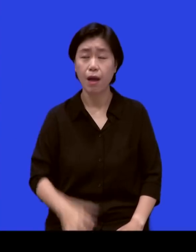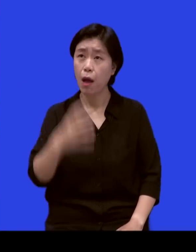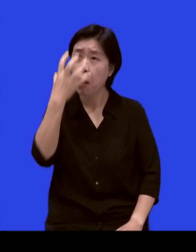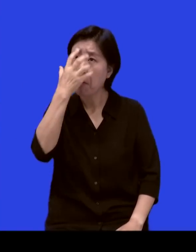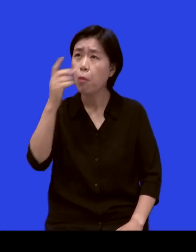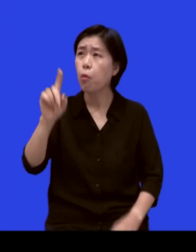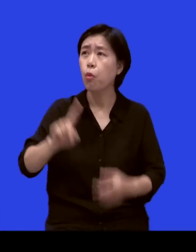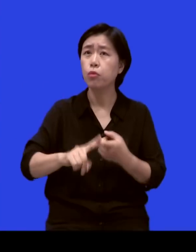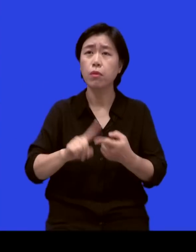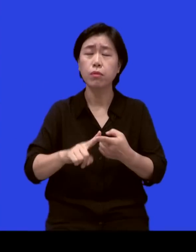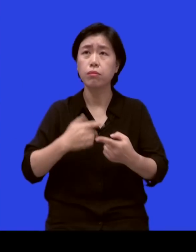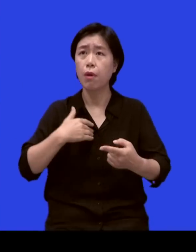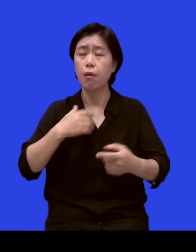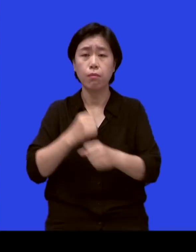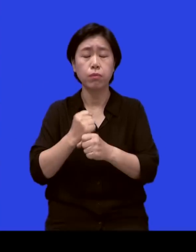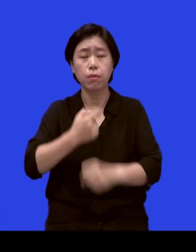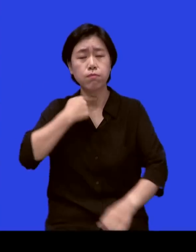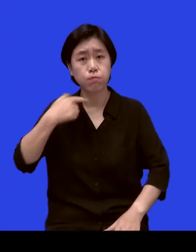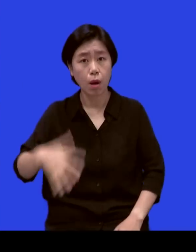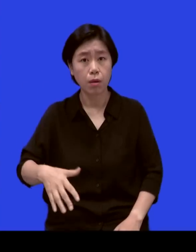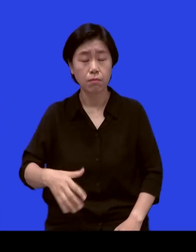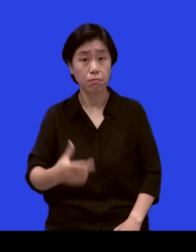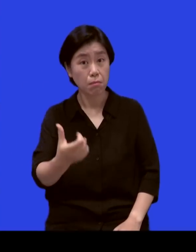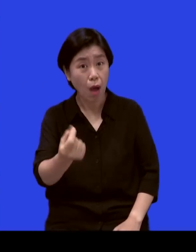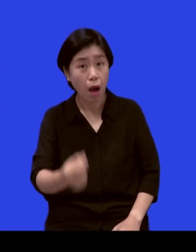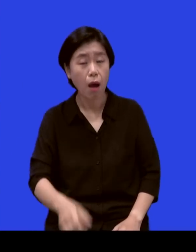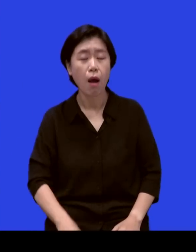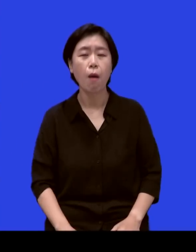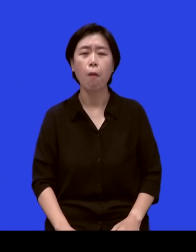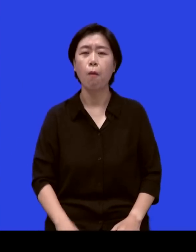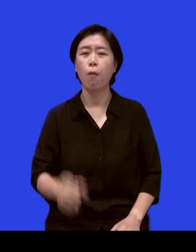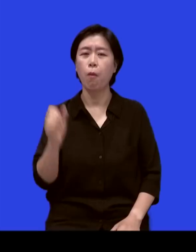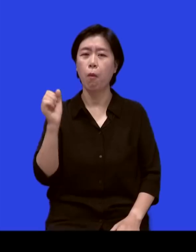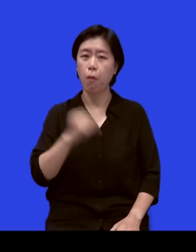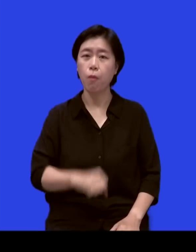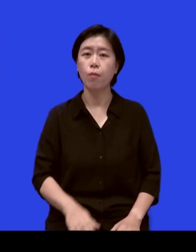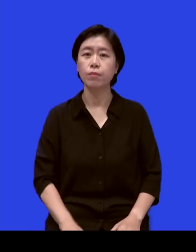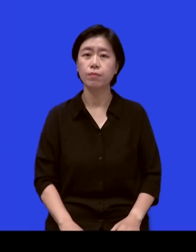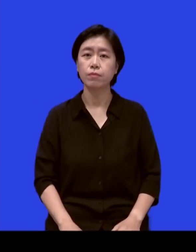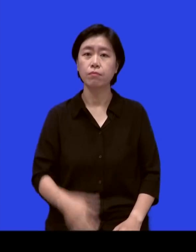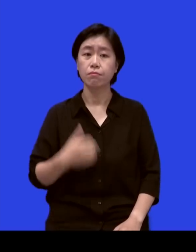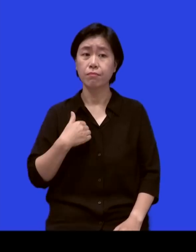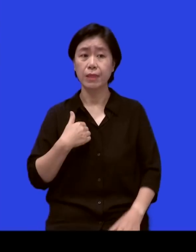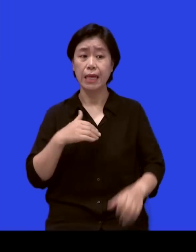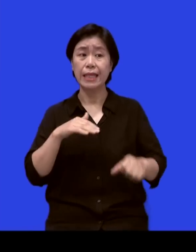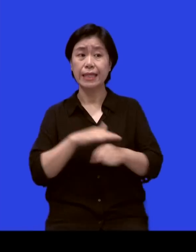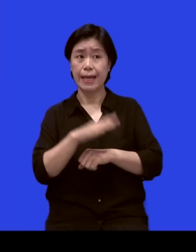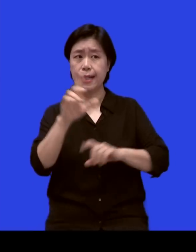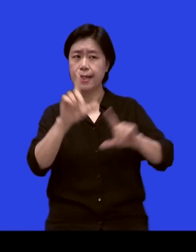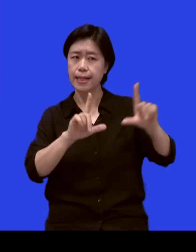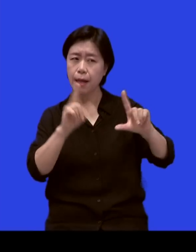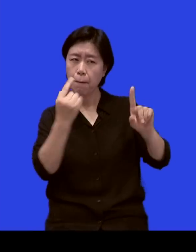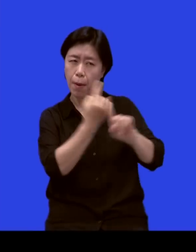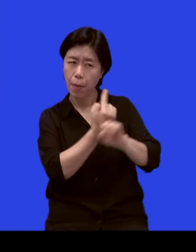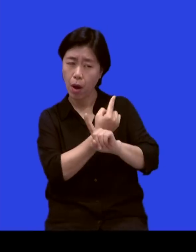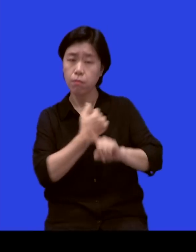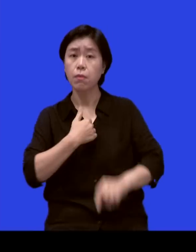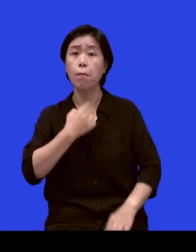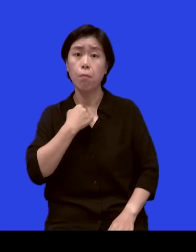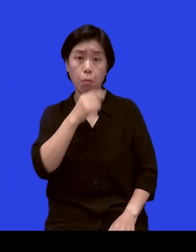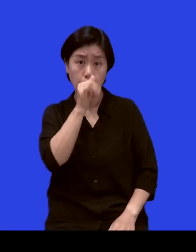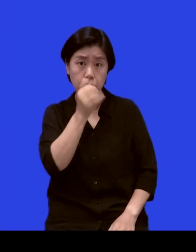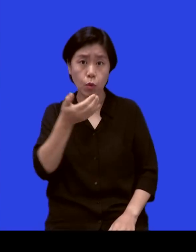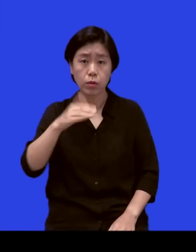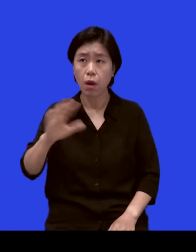없고. 원래 해본 적이 전혀 처음 해본 거예요? 네, 전혀. 아. 왜냐면 그냥 스타일 디렉팅만 할 줄 알았지 네. 제가 가면을 뭐